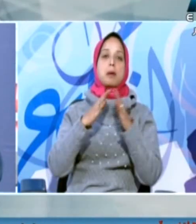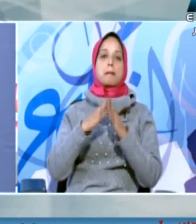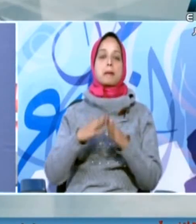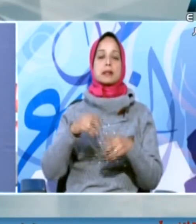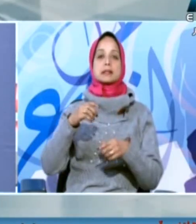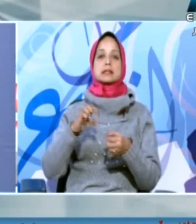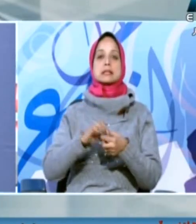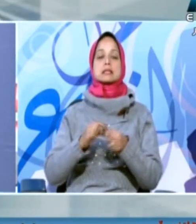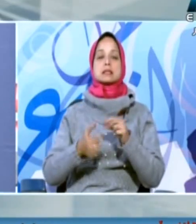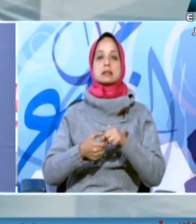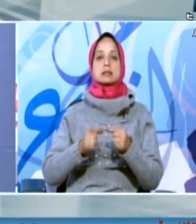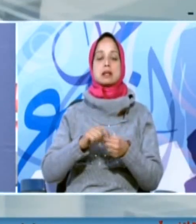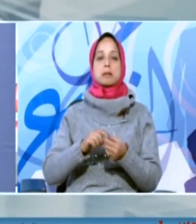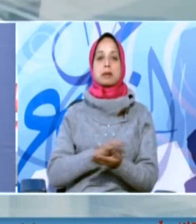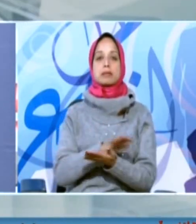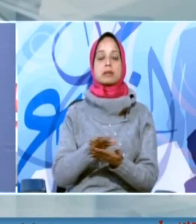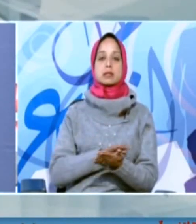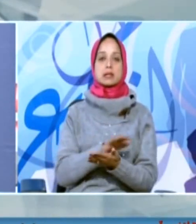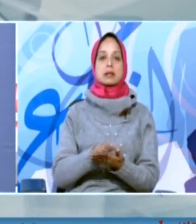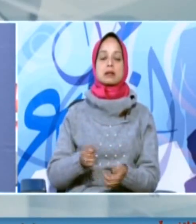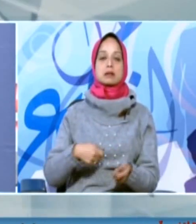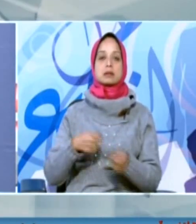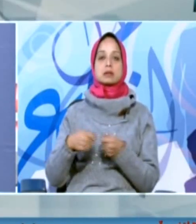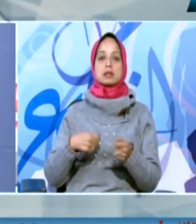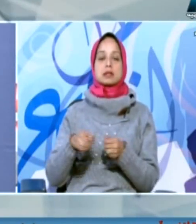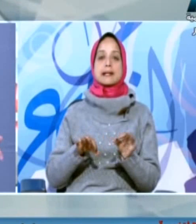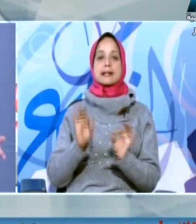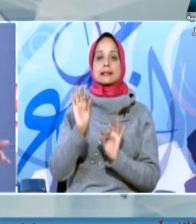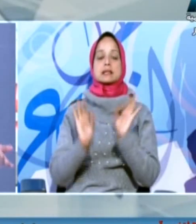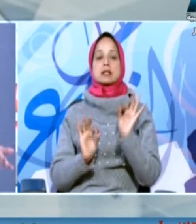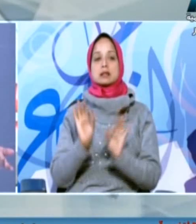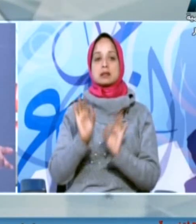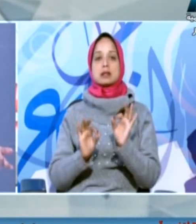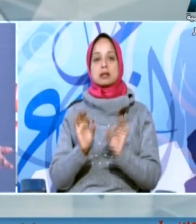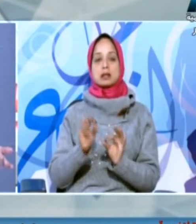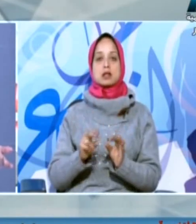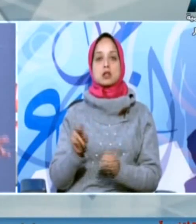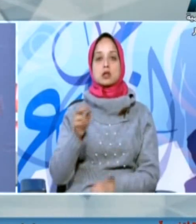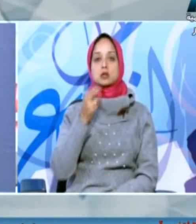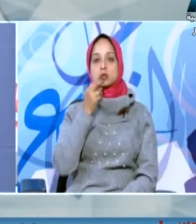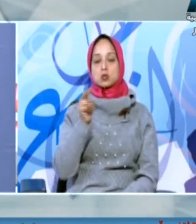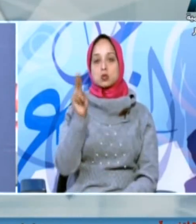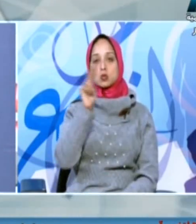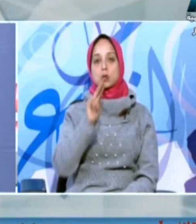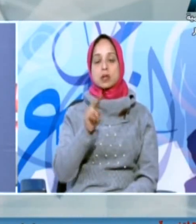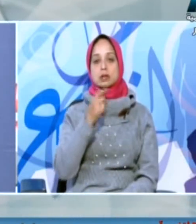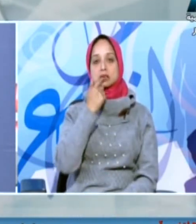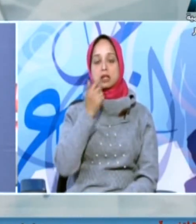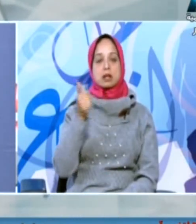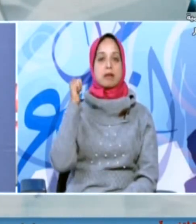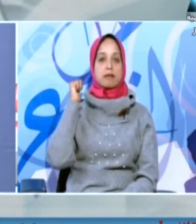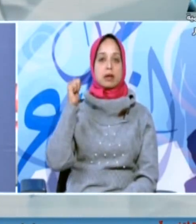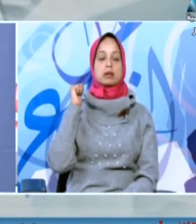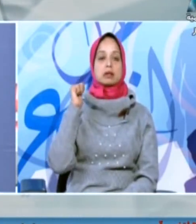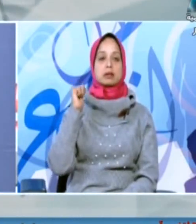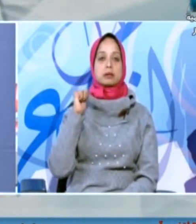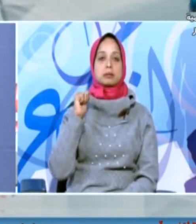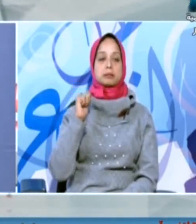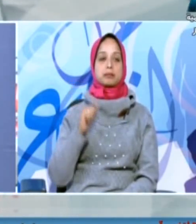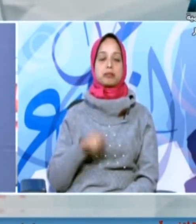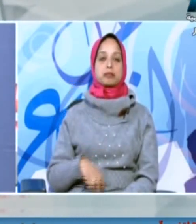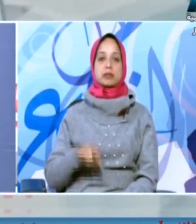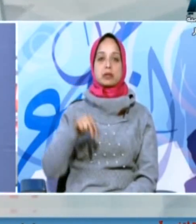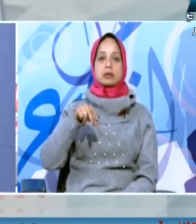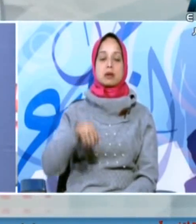في عصر إسماعيل؟ يعني بيجي كمان سؤال في المقدمة. ده سؤال في الامتحان السنة اللي فاتت، إيه الإجابة بقى؟ الحركة